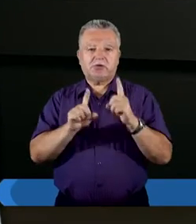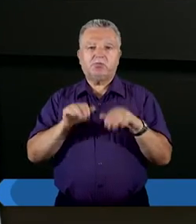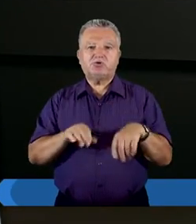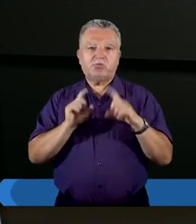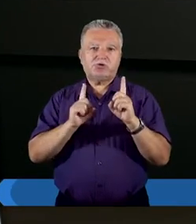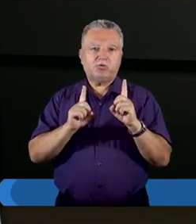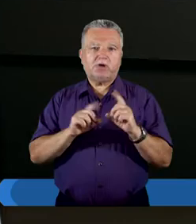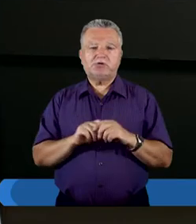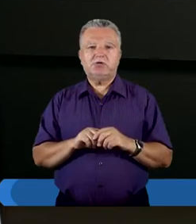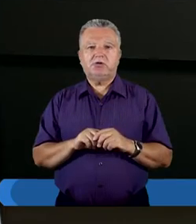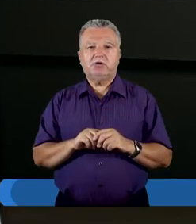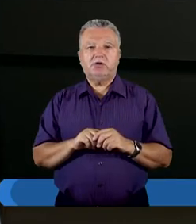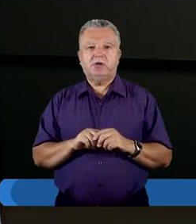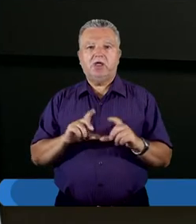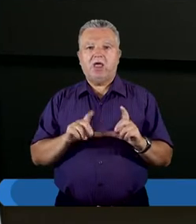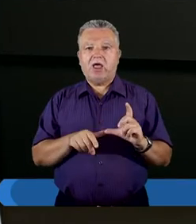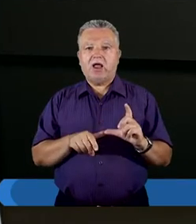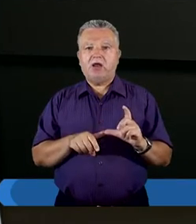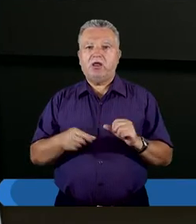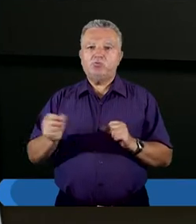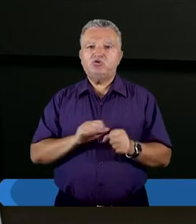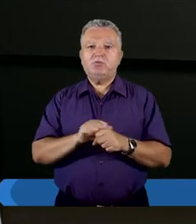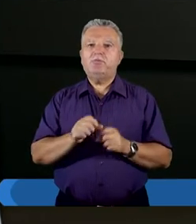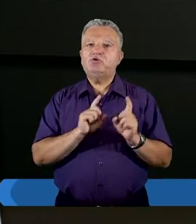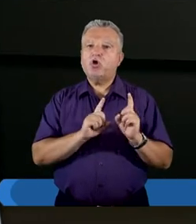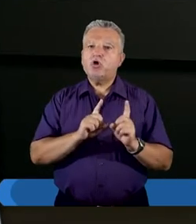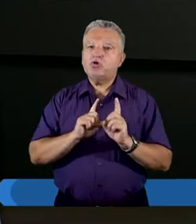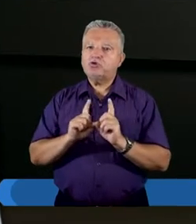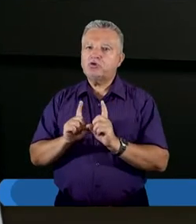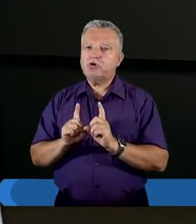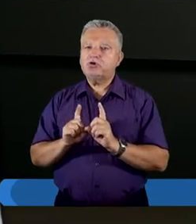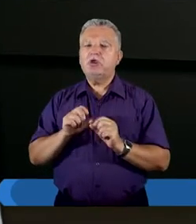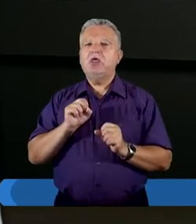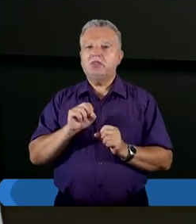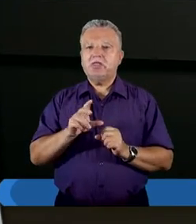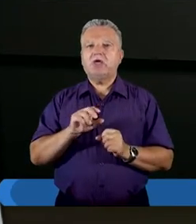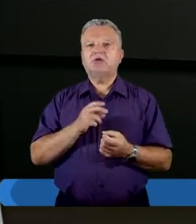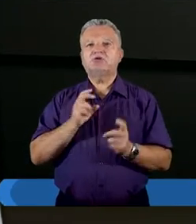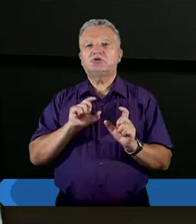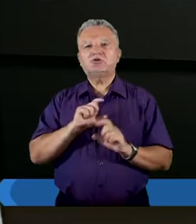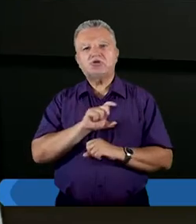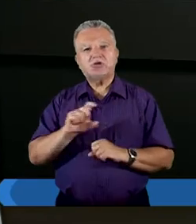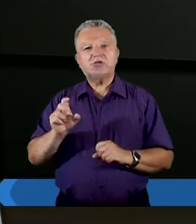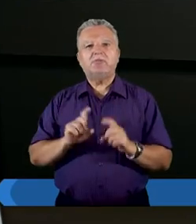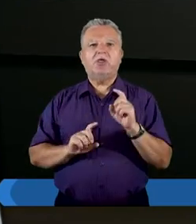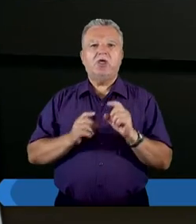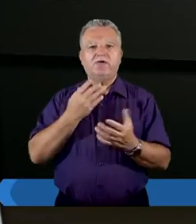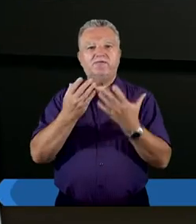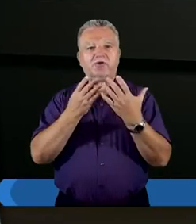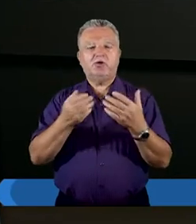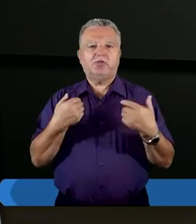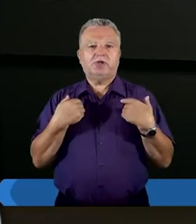zauważyć. Ale chyba musimy być ostrożni. Po prostu tak czasami wygląda życie. Z jednej